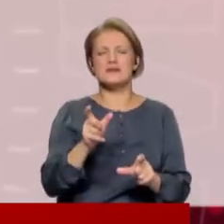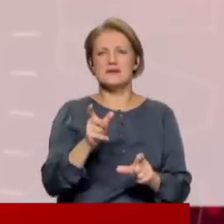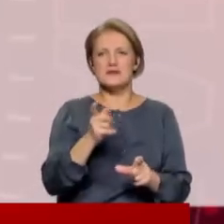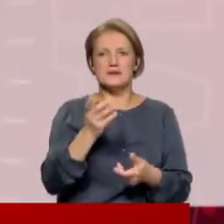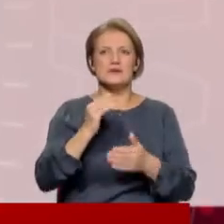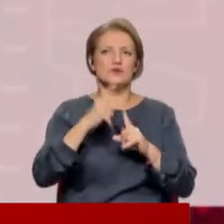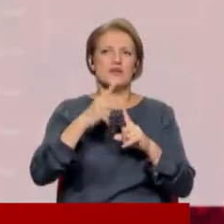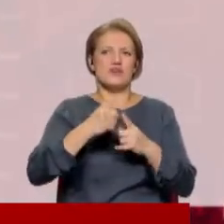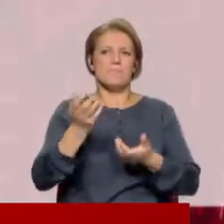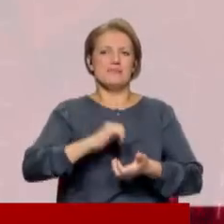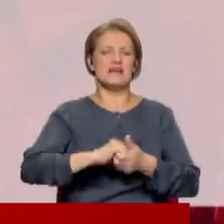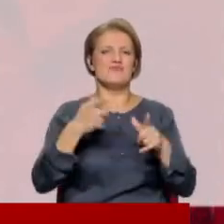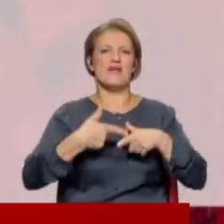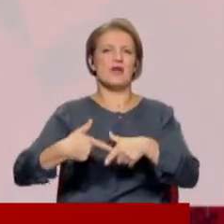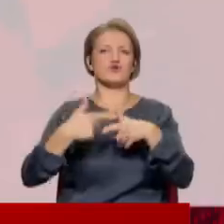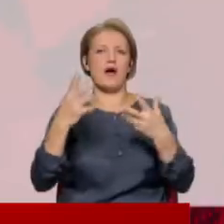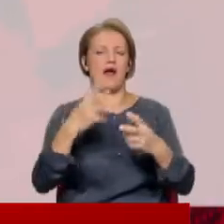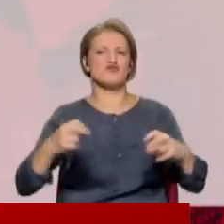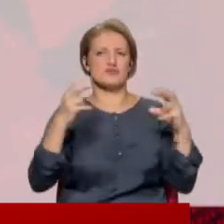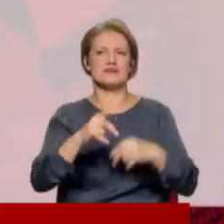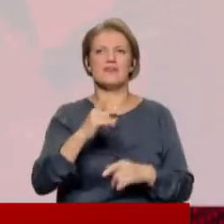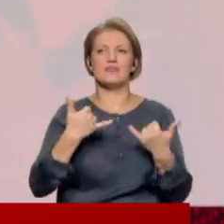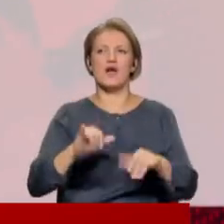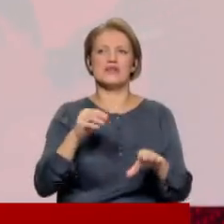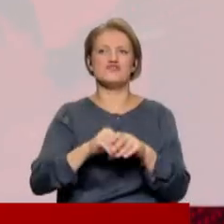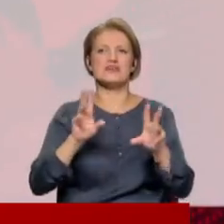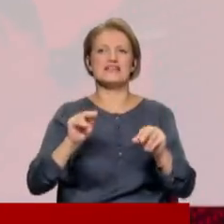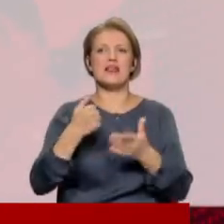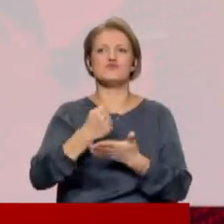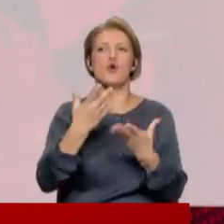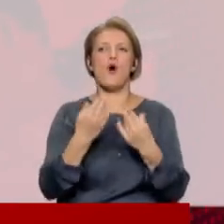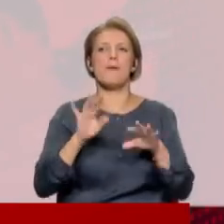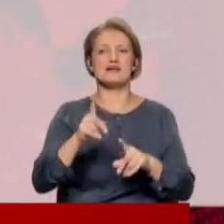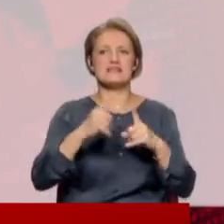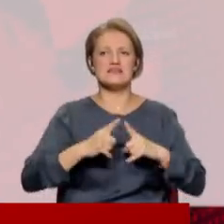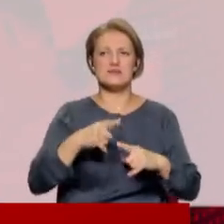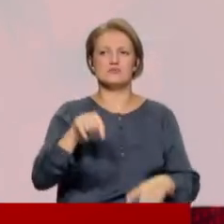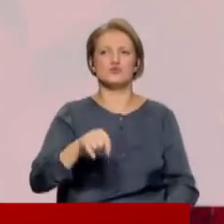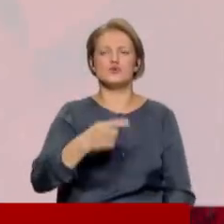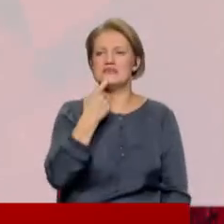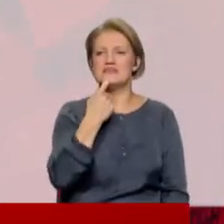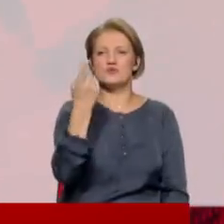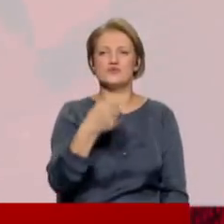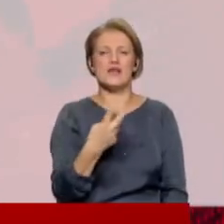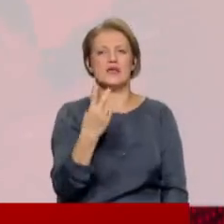Federasyonu'nun araştırmasına da yansıdı. Tatil için yeterli bütçesi olmayanların sayısı bu yıl %2 artışla